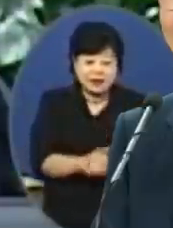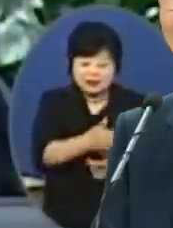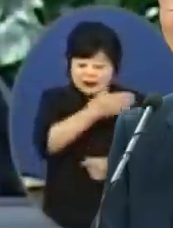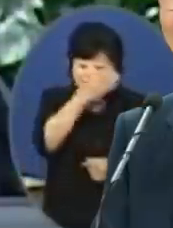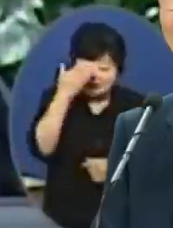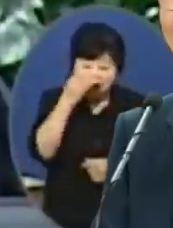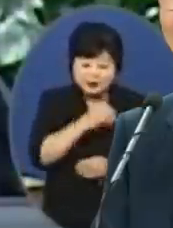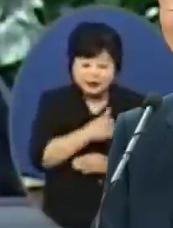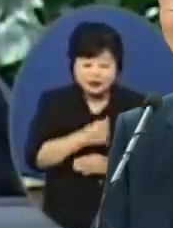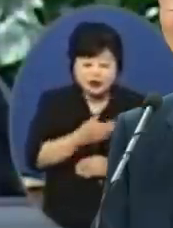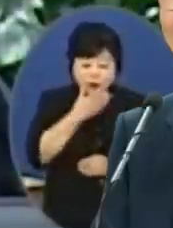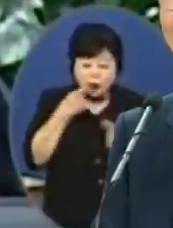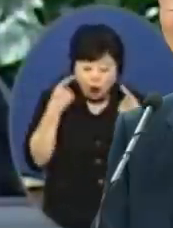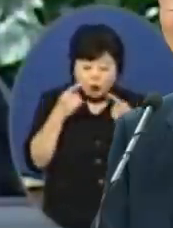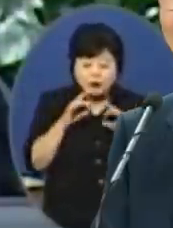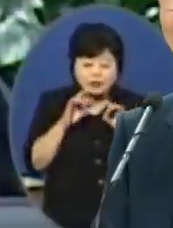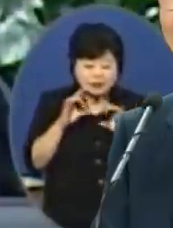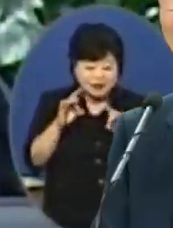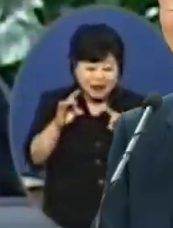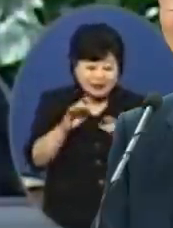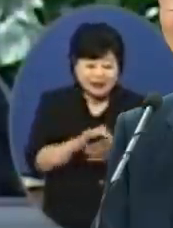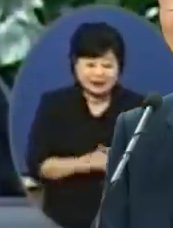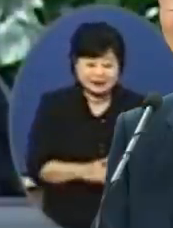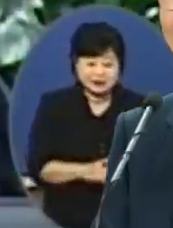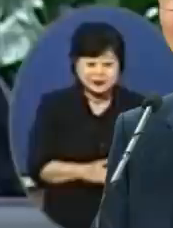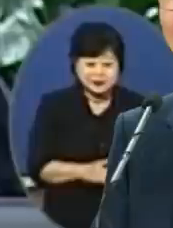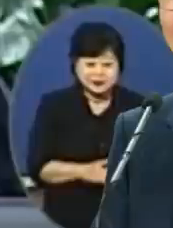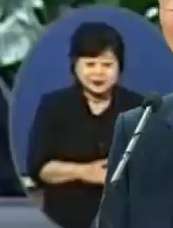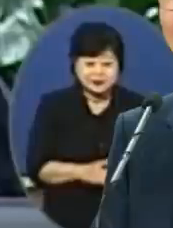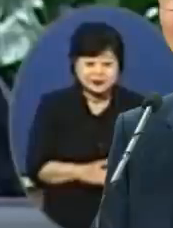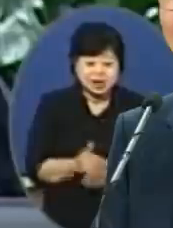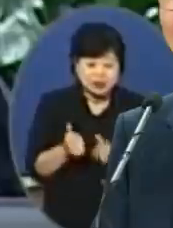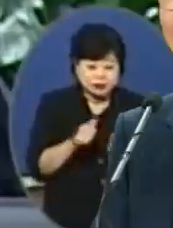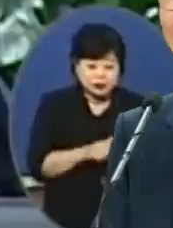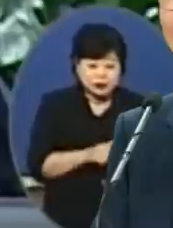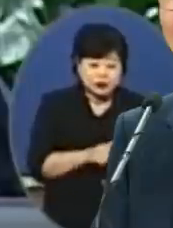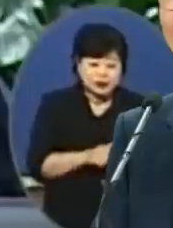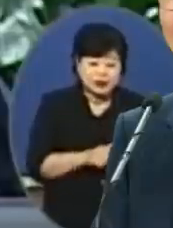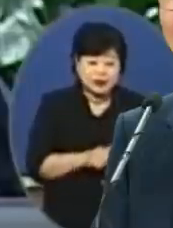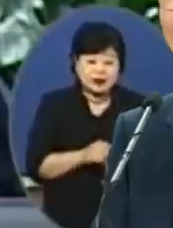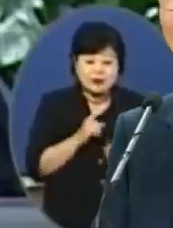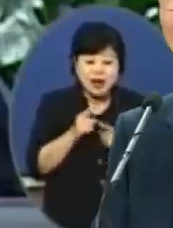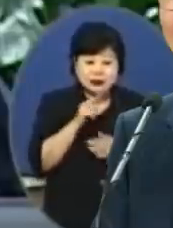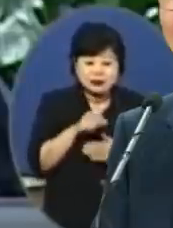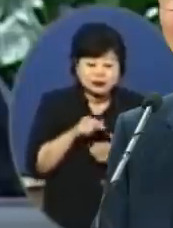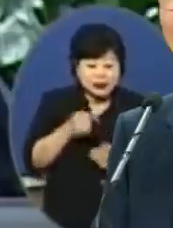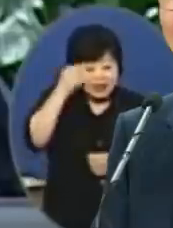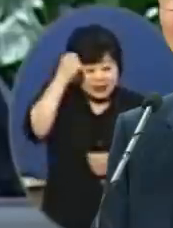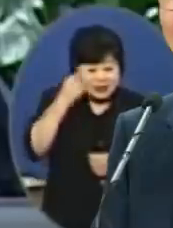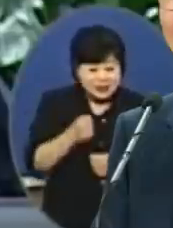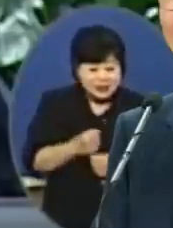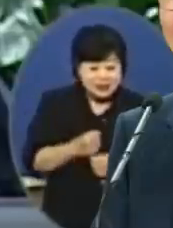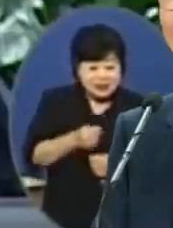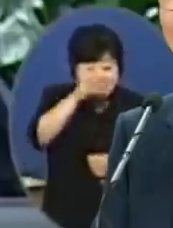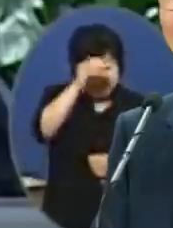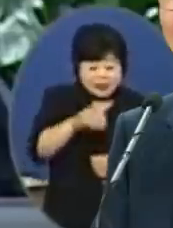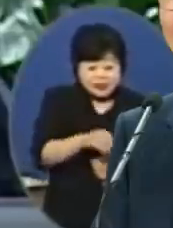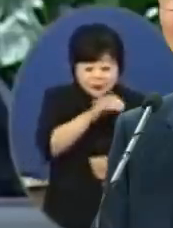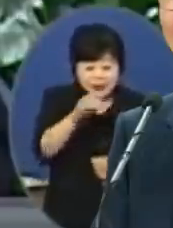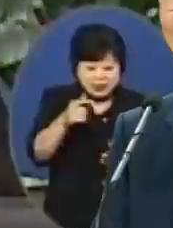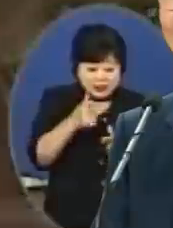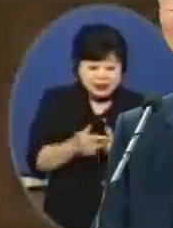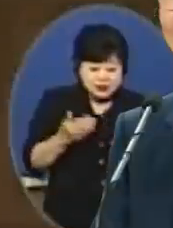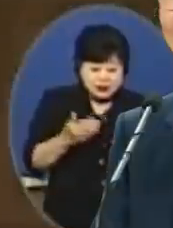젊은이에게 그리스도의 복음을 증거하다가 세상을 떠시는데 그가 한 말 중에 기억나는 것은 십자가는